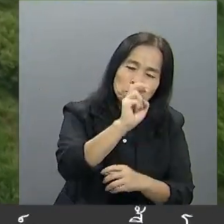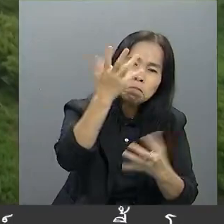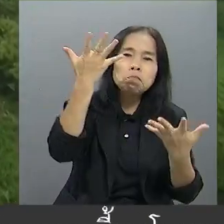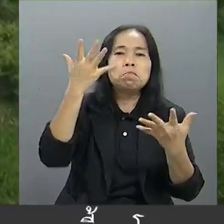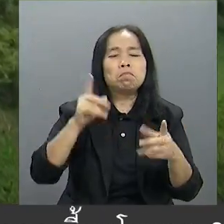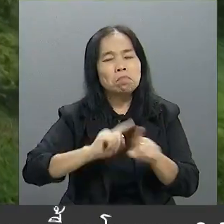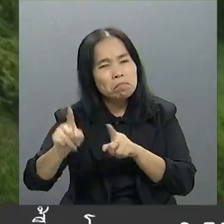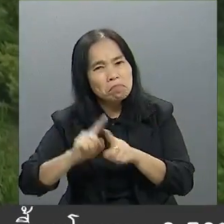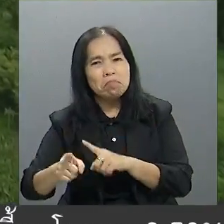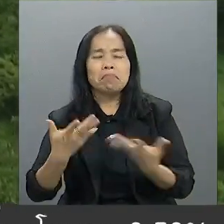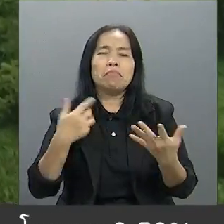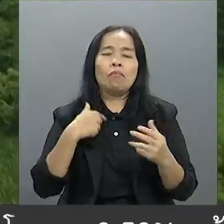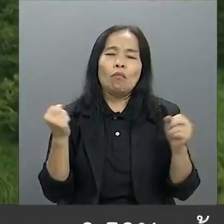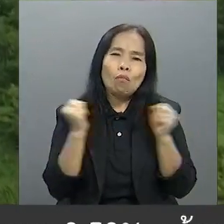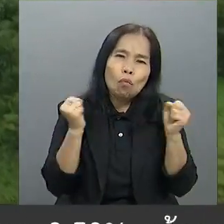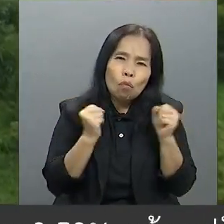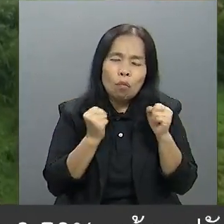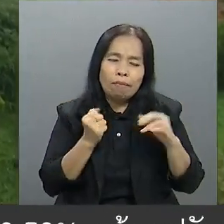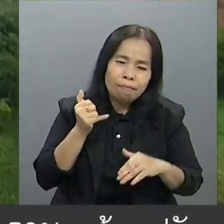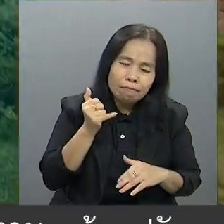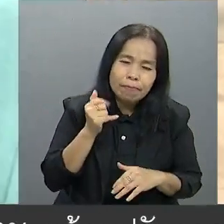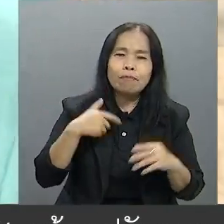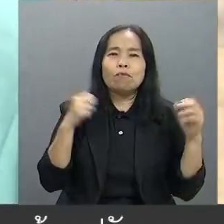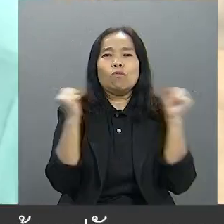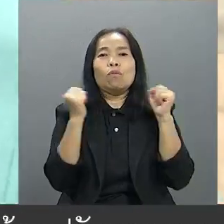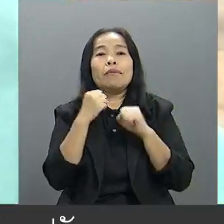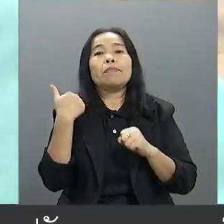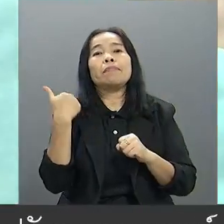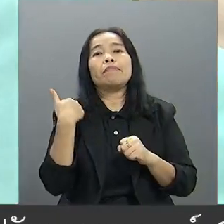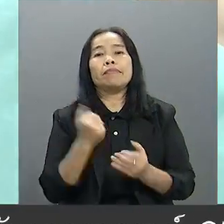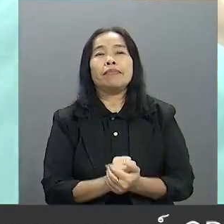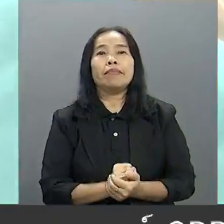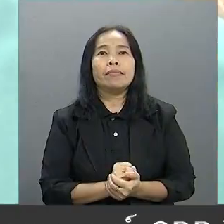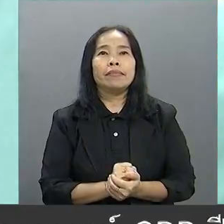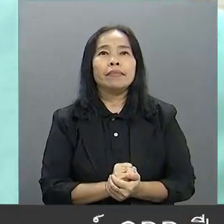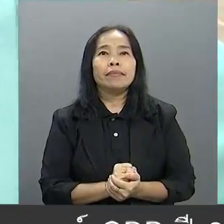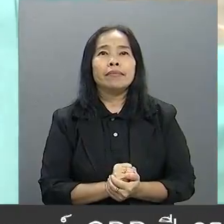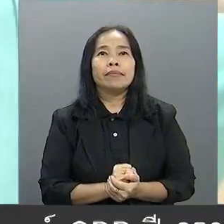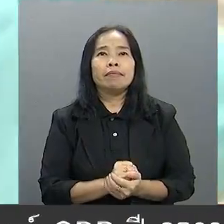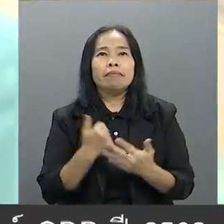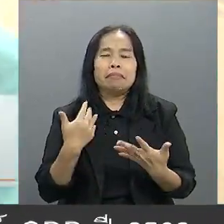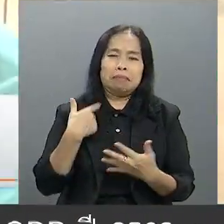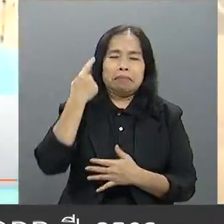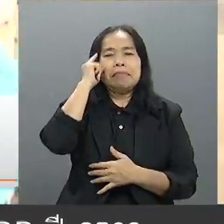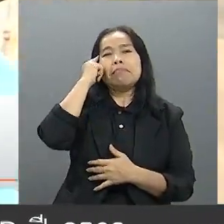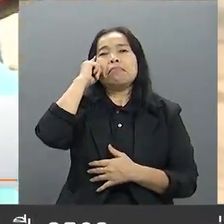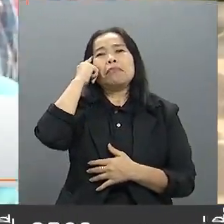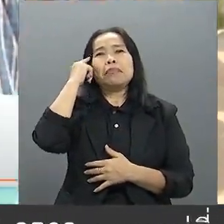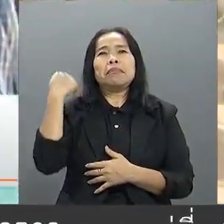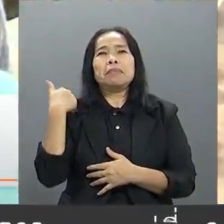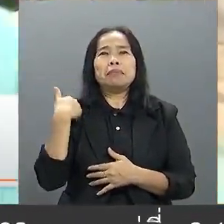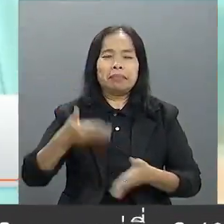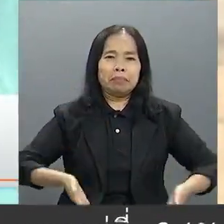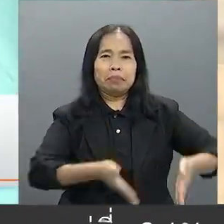ะชาวบ้านก็ไม่กล้าลงไปในคลองค่ะ น้ำมันจะไม่มีคลองมาเลี้ยวไปอย่างเงี้ยน้ำ